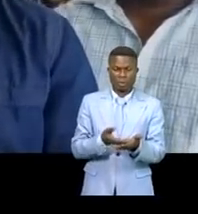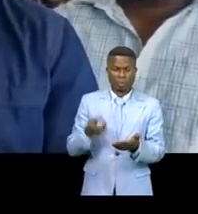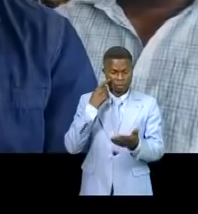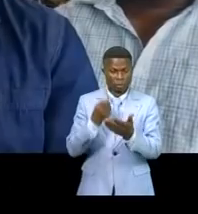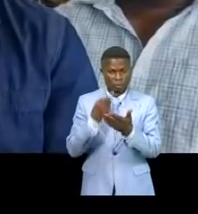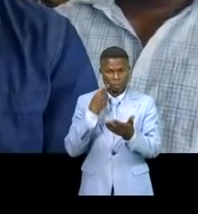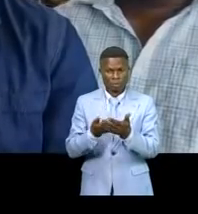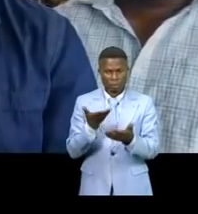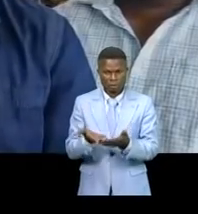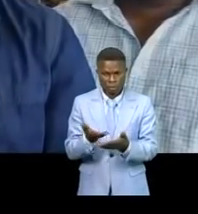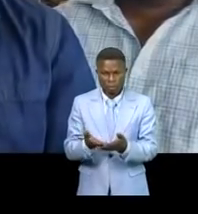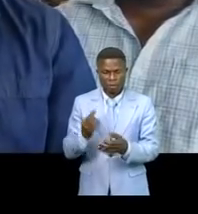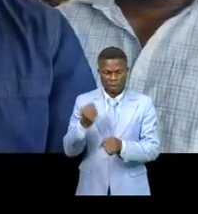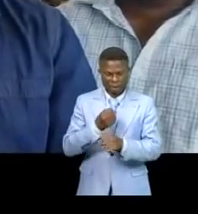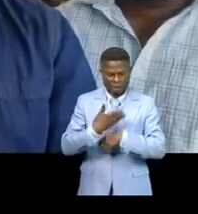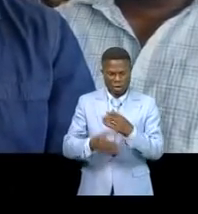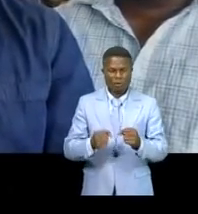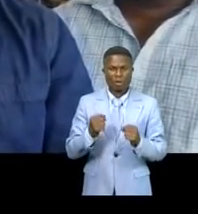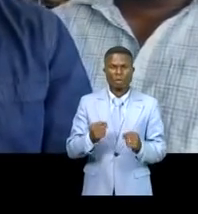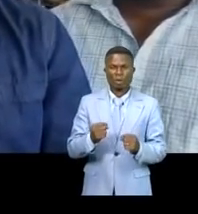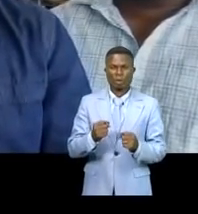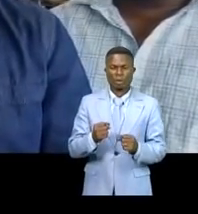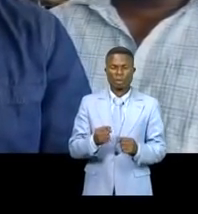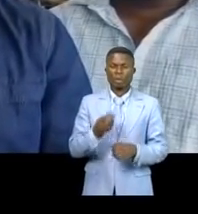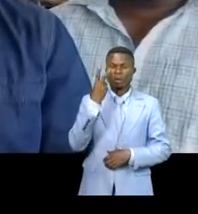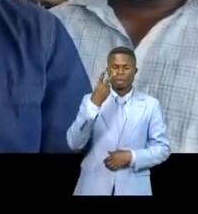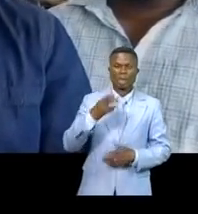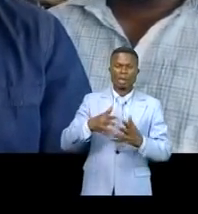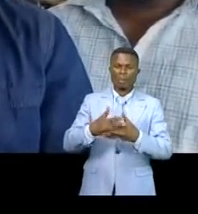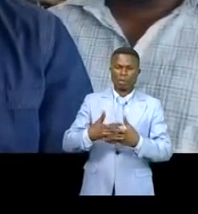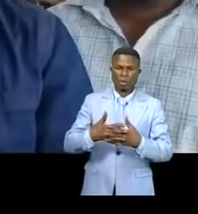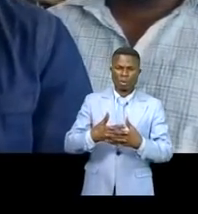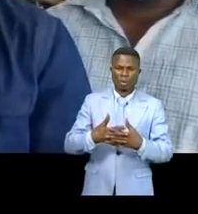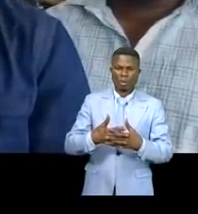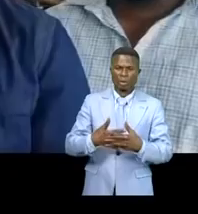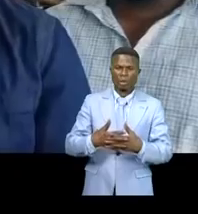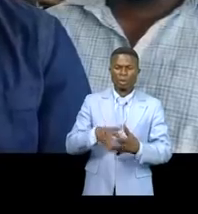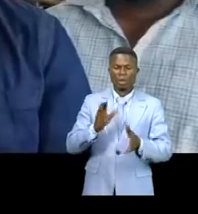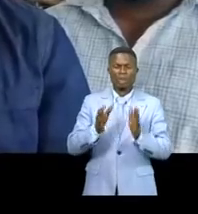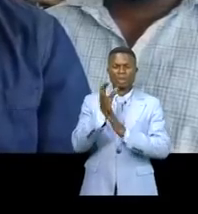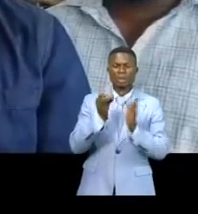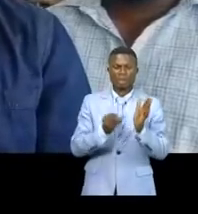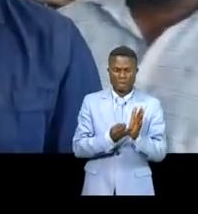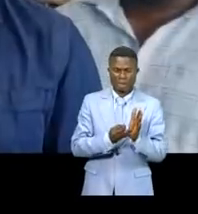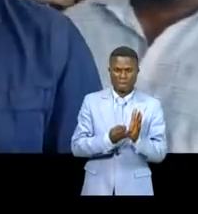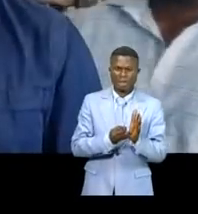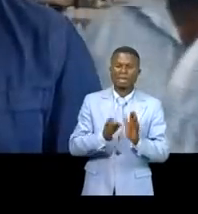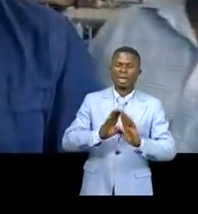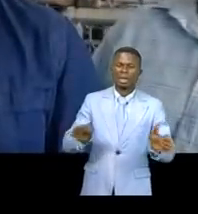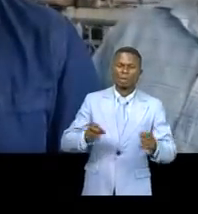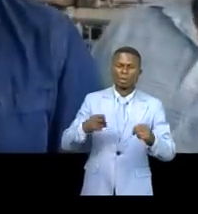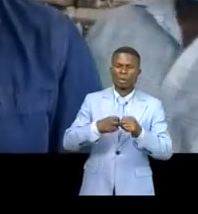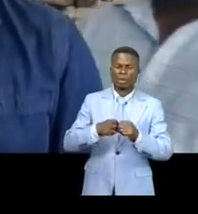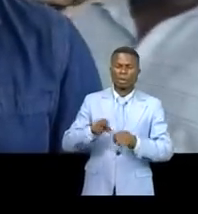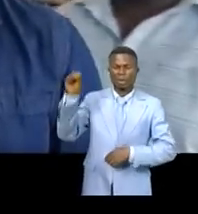la centrale de Bendera va retrouver deux machines pour faire à peu près 17 MW. Le SNEL fait